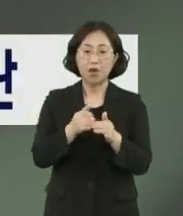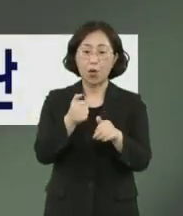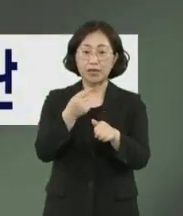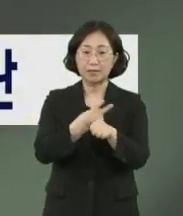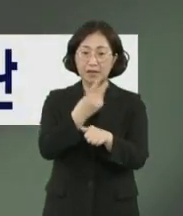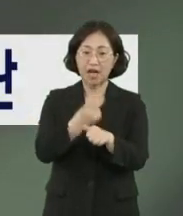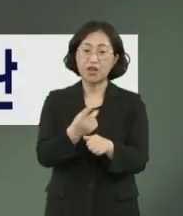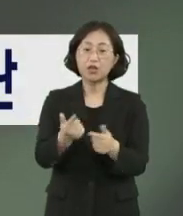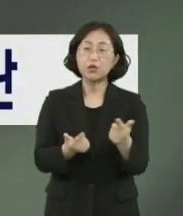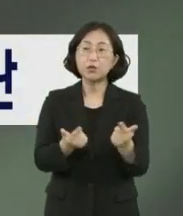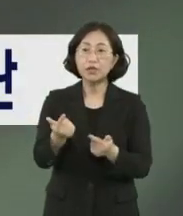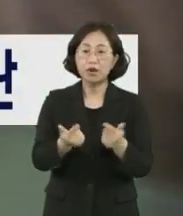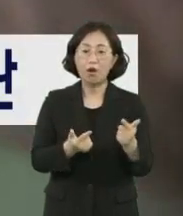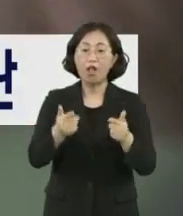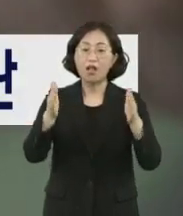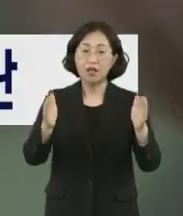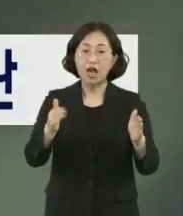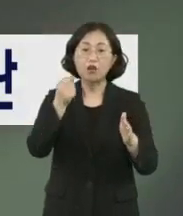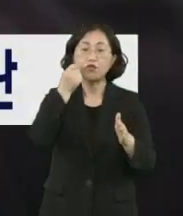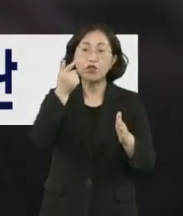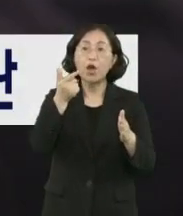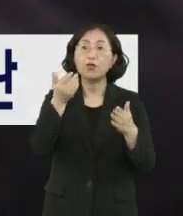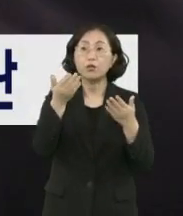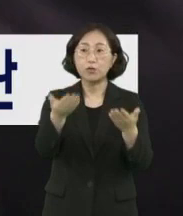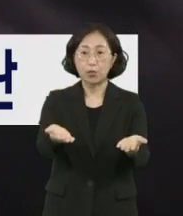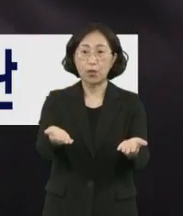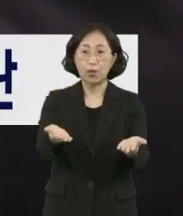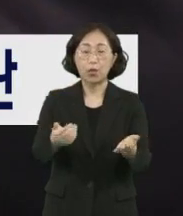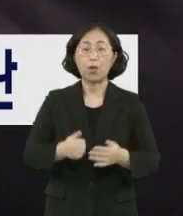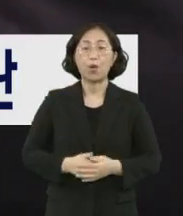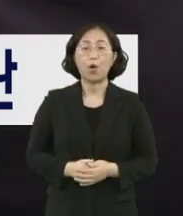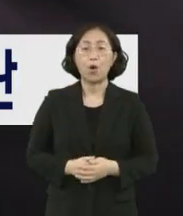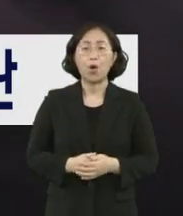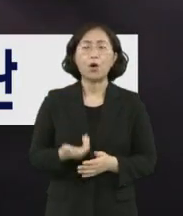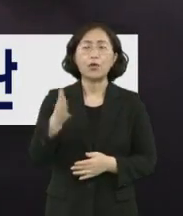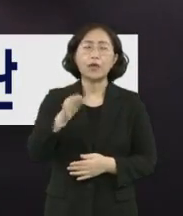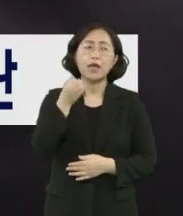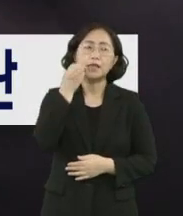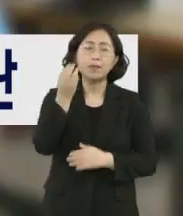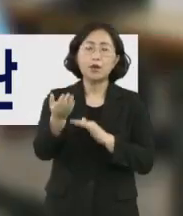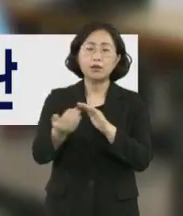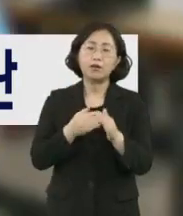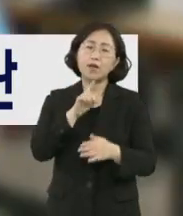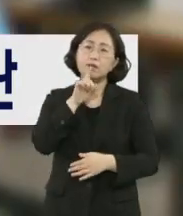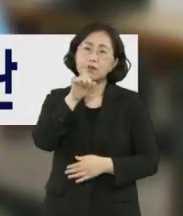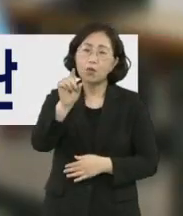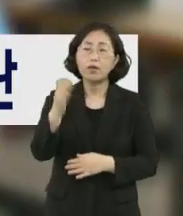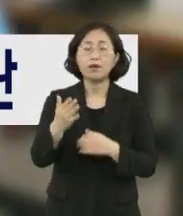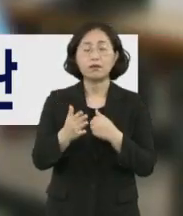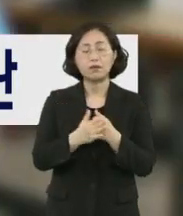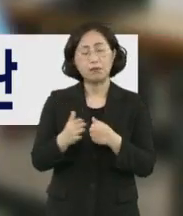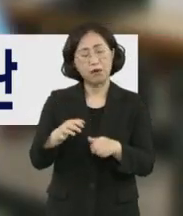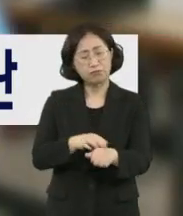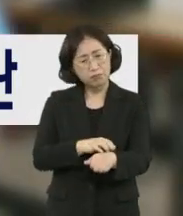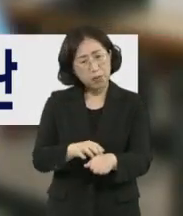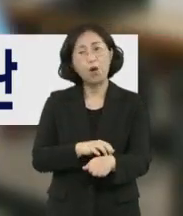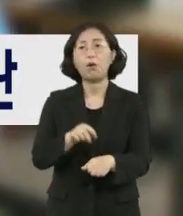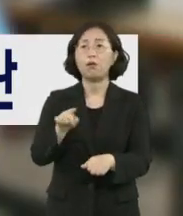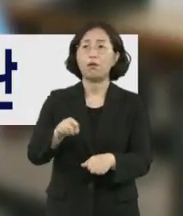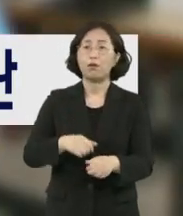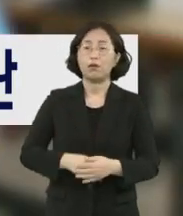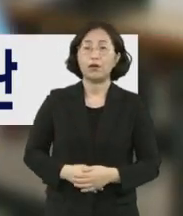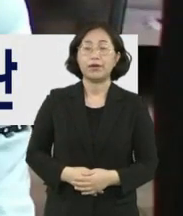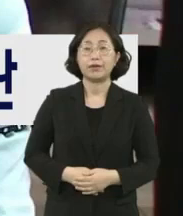52시간을 탄력적으로 적용할 수 있도록 한 탄력 근로제는 3개월 전에 신고해야 되다 보니 있으나